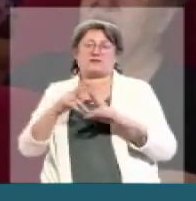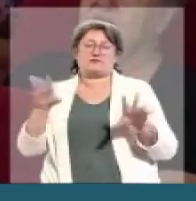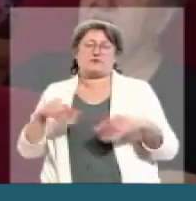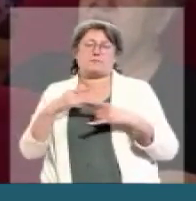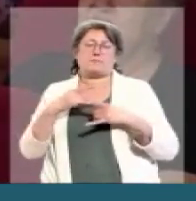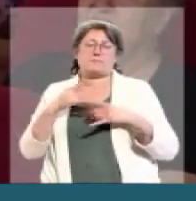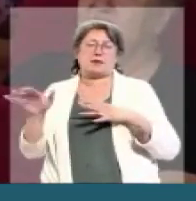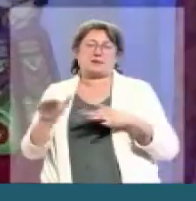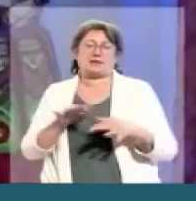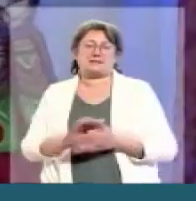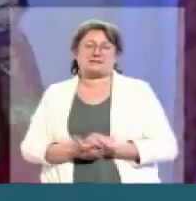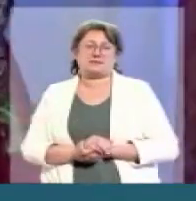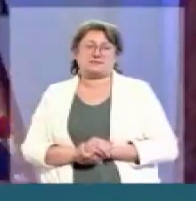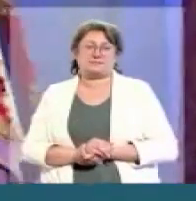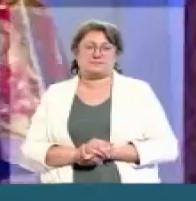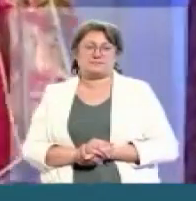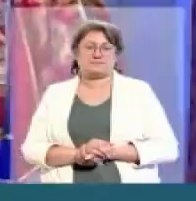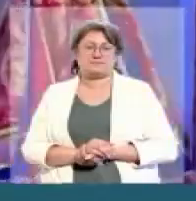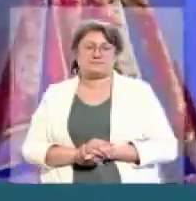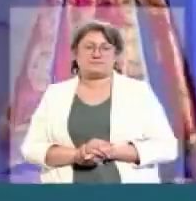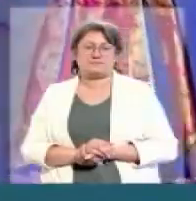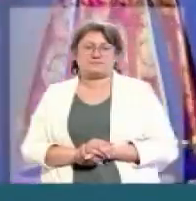всего мероприятия.